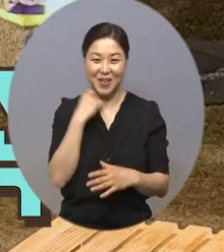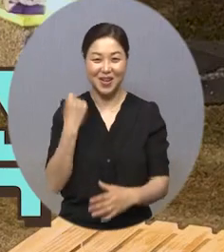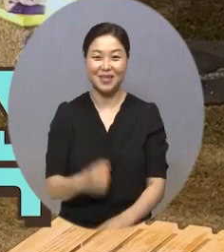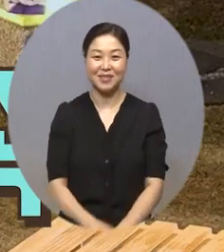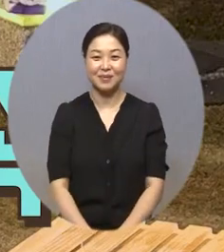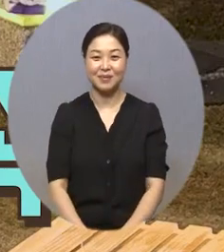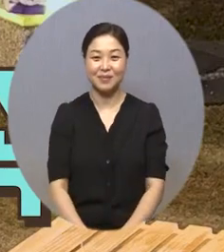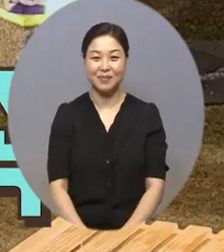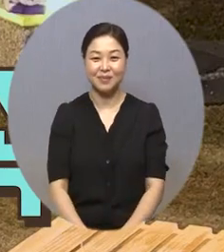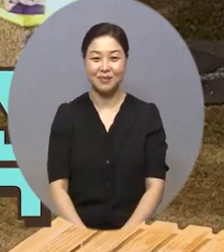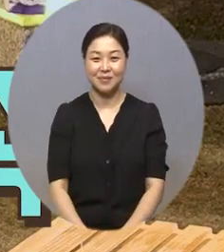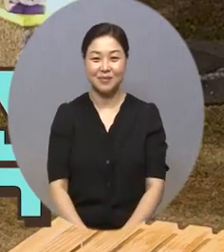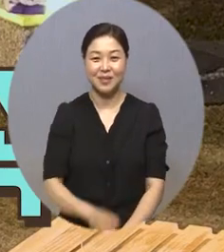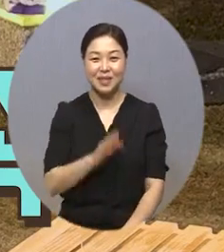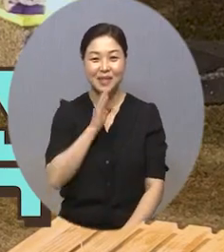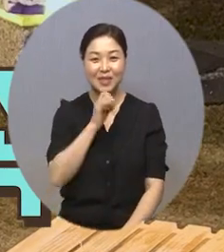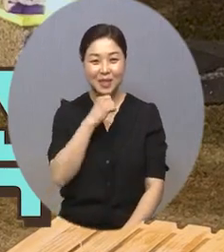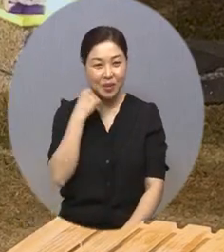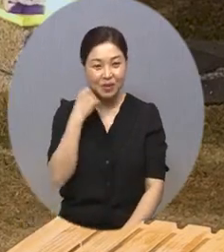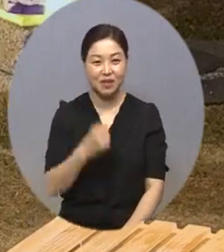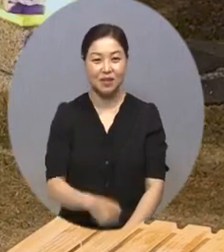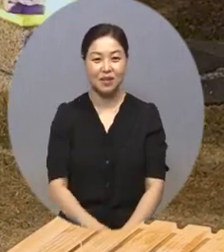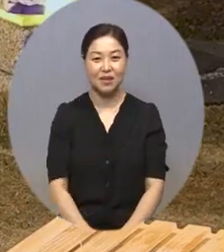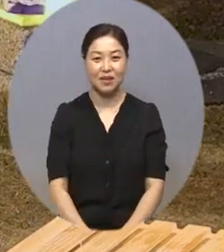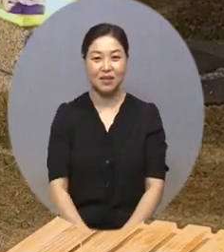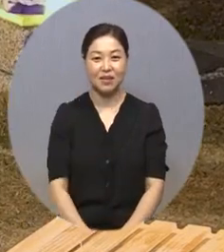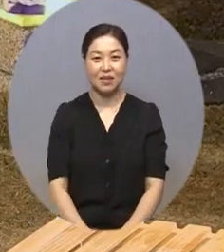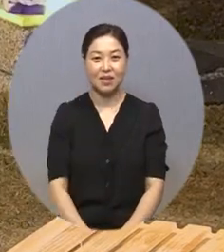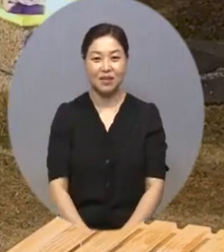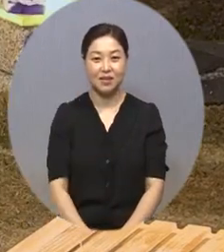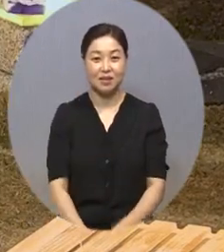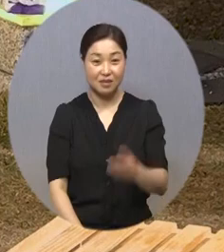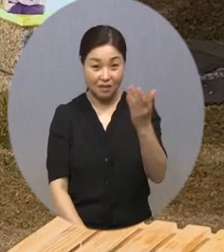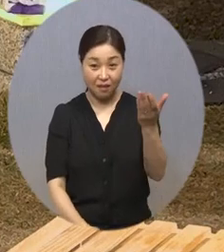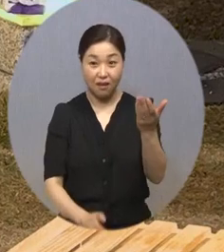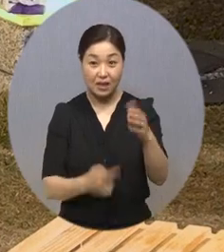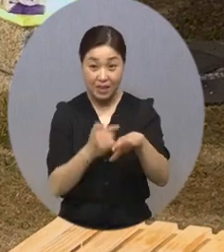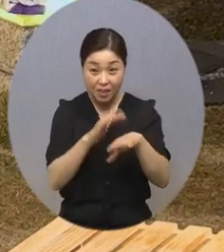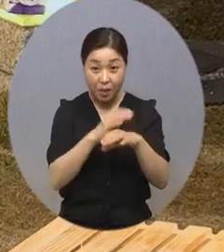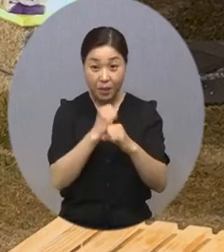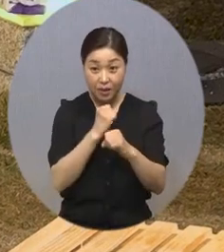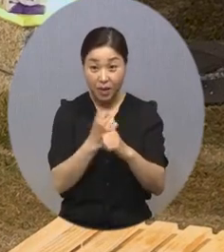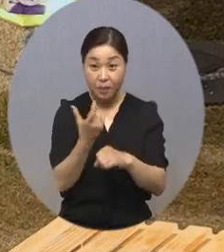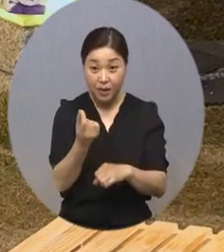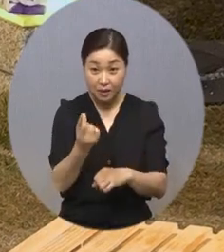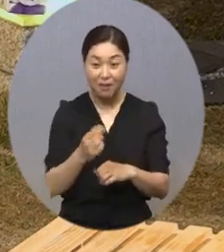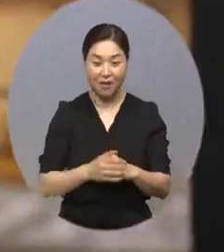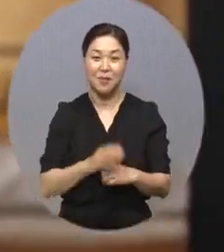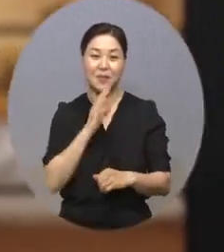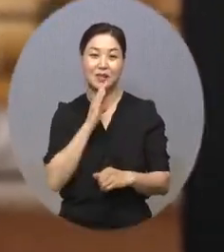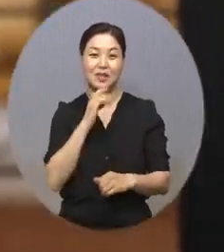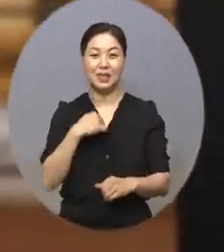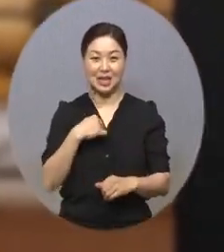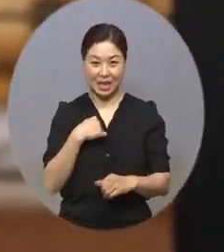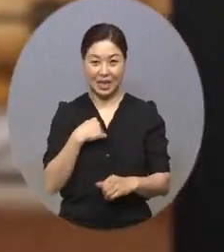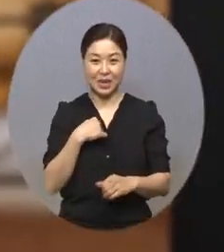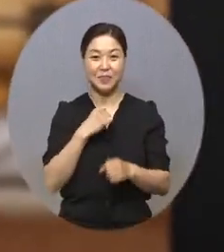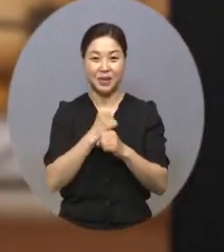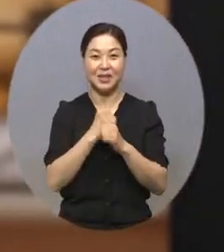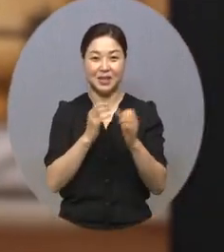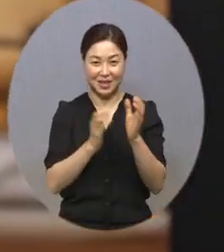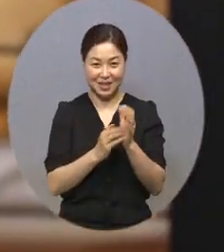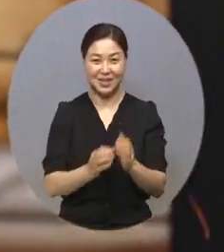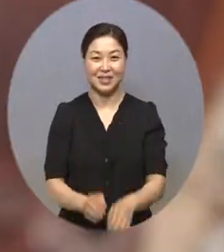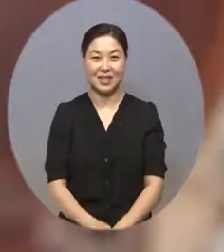너 아 너무 맛있어 아 진짜로 우리가 믿음으로 그 아까 제가 진짜 만일